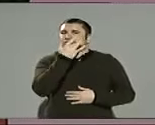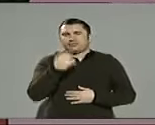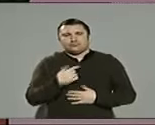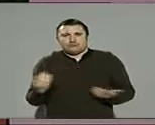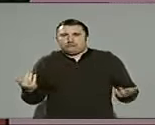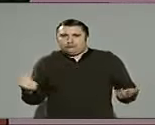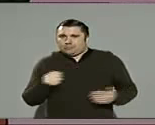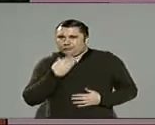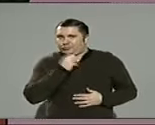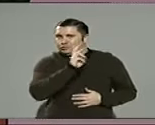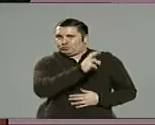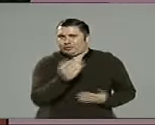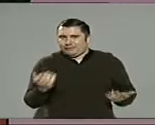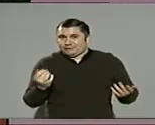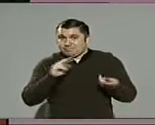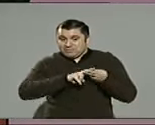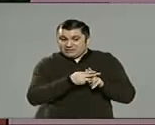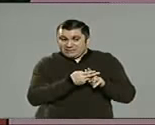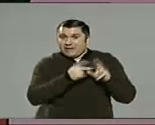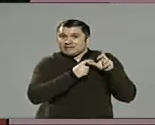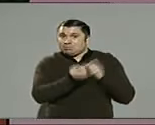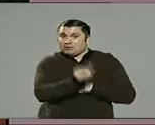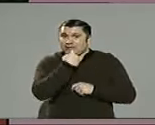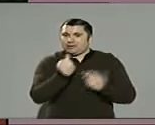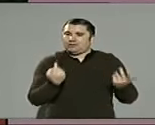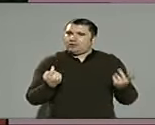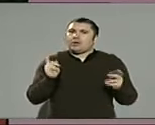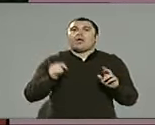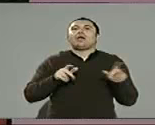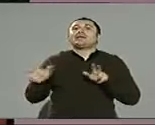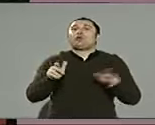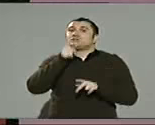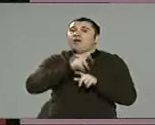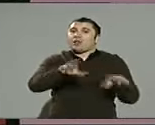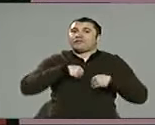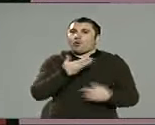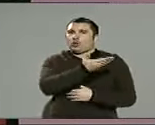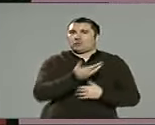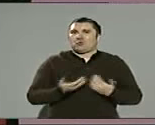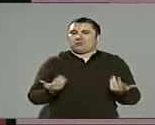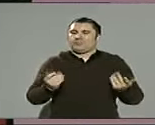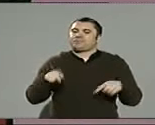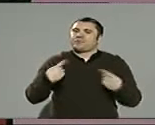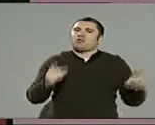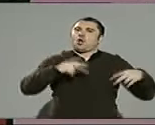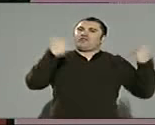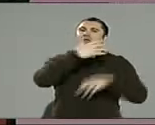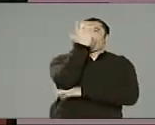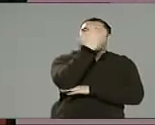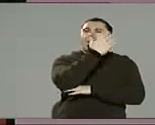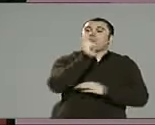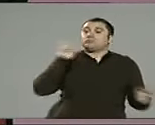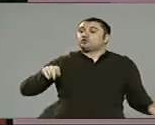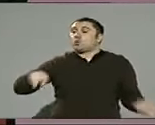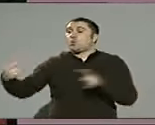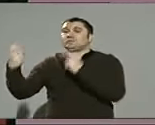ich eigentlich mindestens mal, wenn er Mitglied in der SPD ist, dass er in die Regierungsverantwortung kommt, damit er die Dinge, die er da öffentlich erklärt, mal umsetzen muss. Wenn Sie